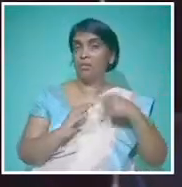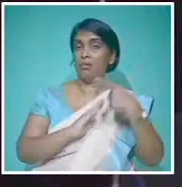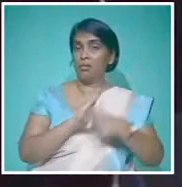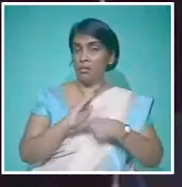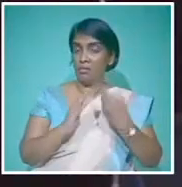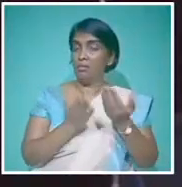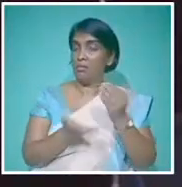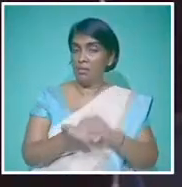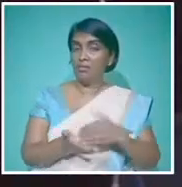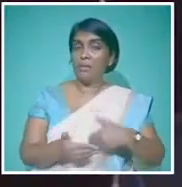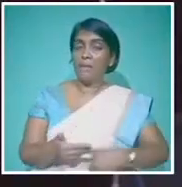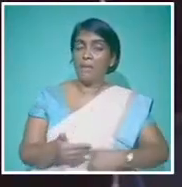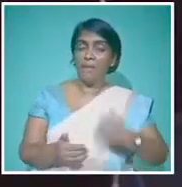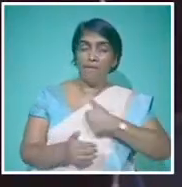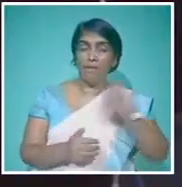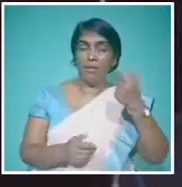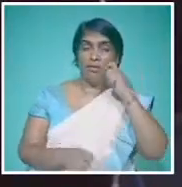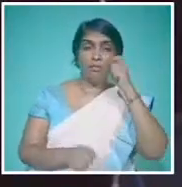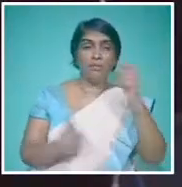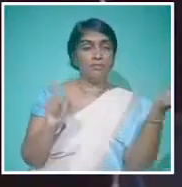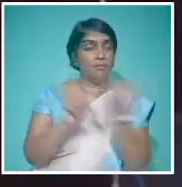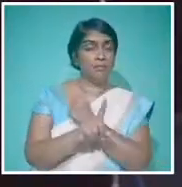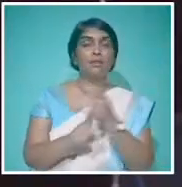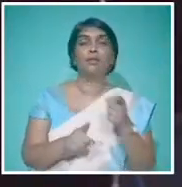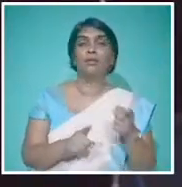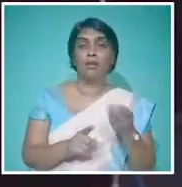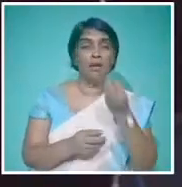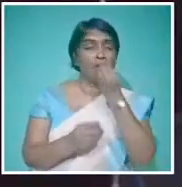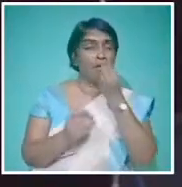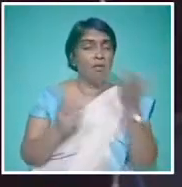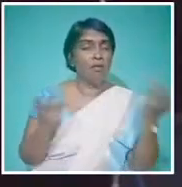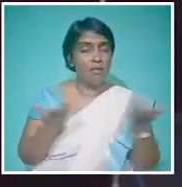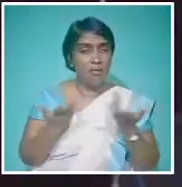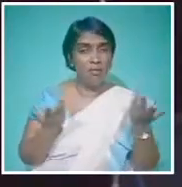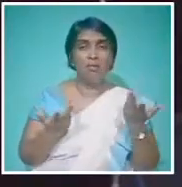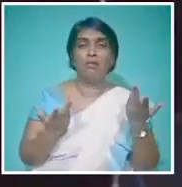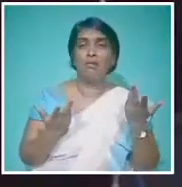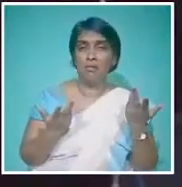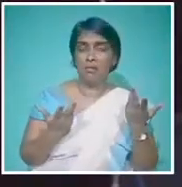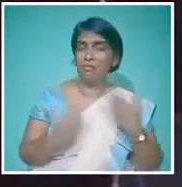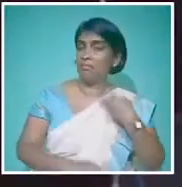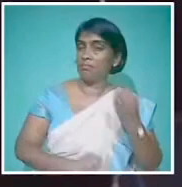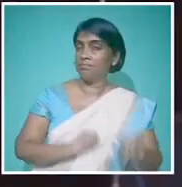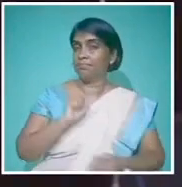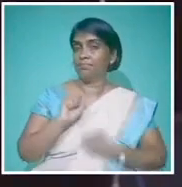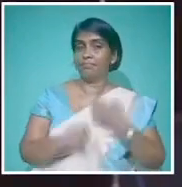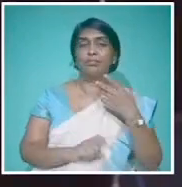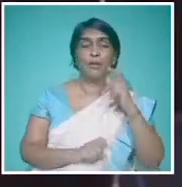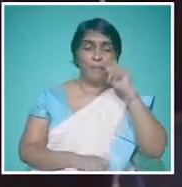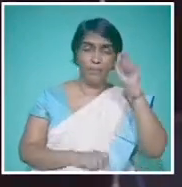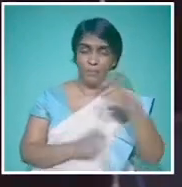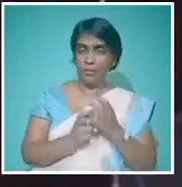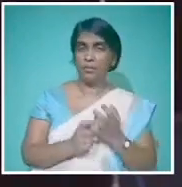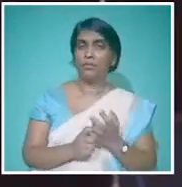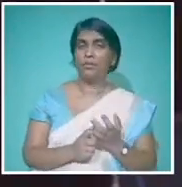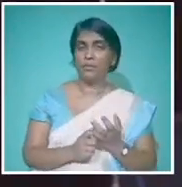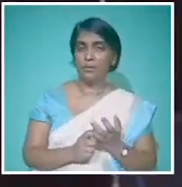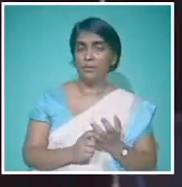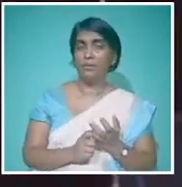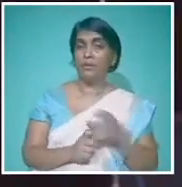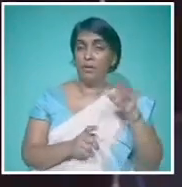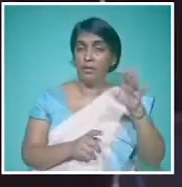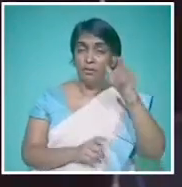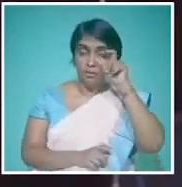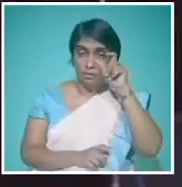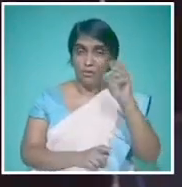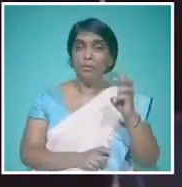රටේ ඊළඟට එන්නේ බඩගින්න විසින් මේ හොර මිනිස්සු. කණ්ඩ නැතිකමට ප්‍රකෝපකාරීව ක්‍රියාත්මක වෙන මිනිස්සු. ඉතින් ඒක